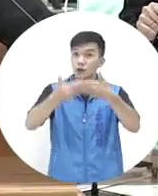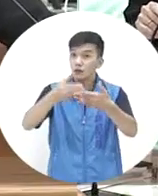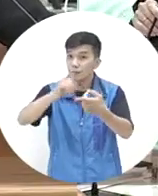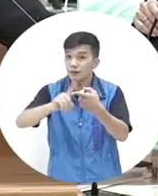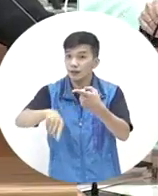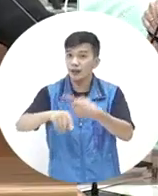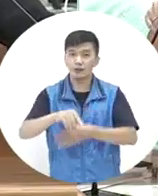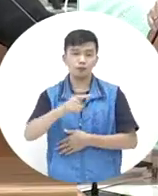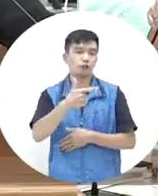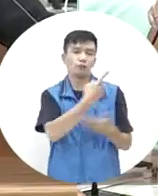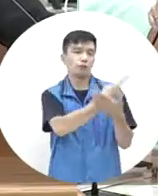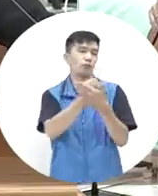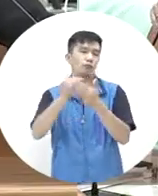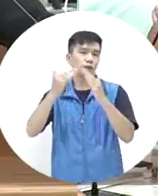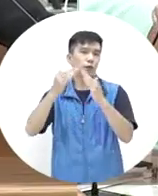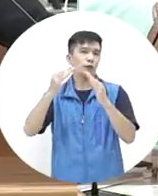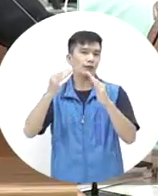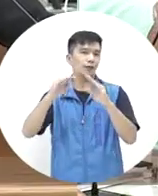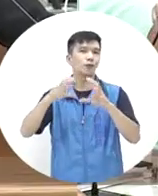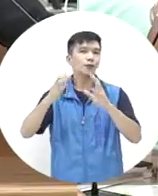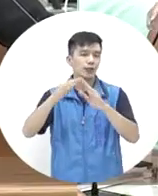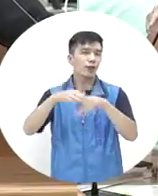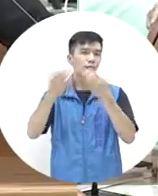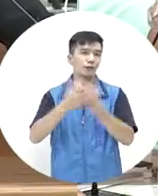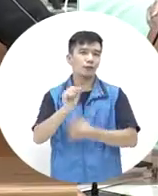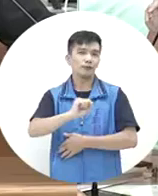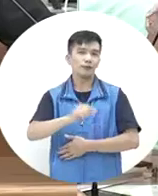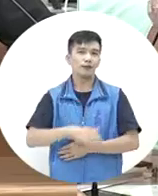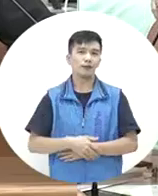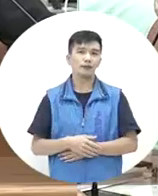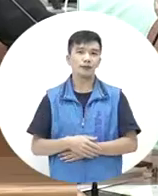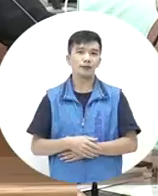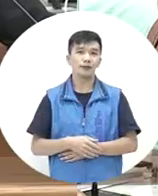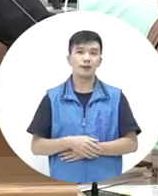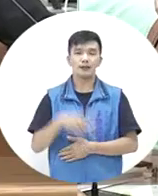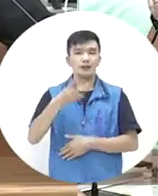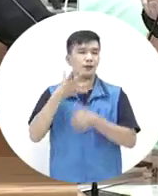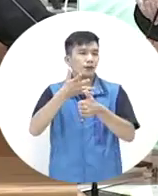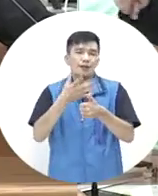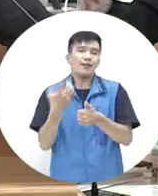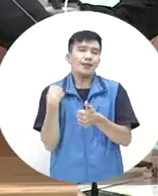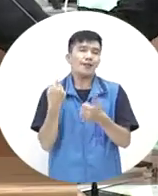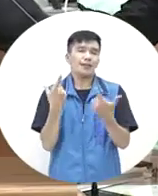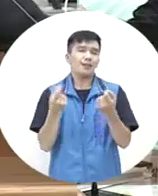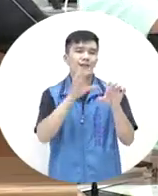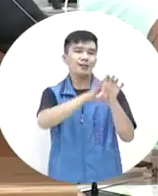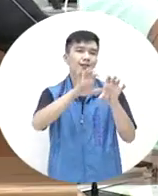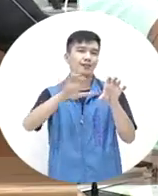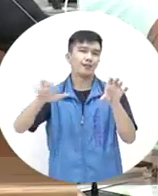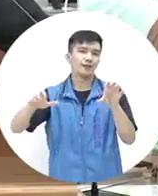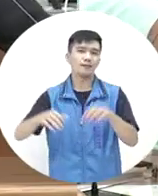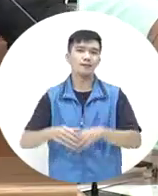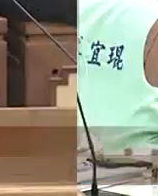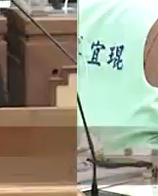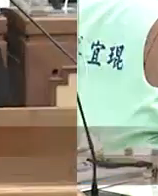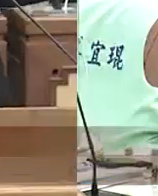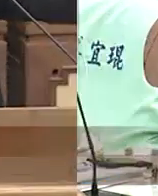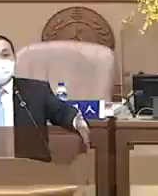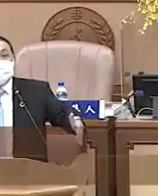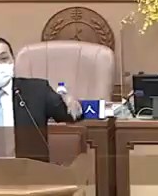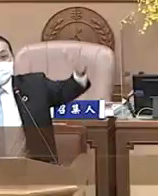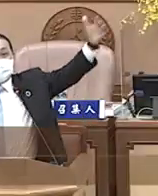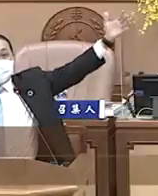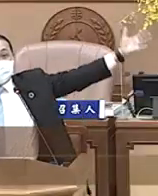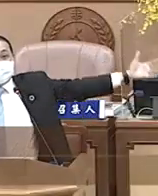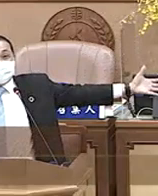家都没赛。 好， 不是干一个国家俩，任何国家都没赛。 再问下去也是这样的循环啊。 不是啦，你都我的国家清澈